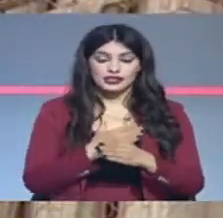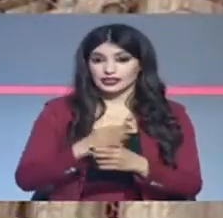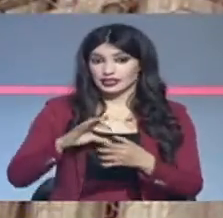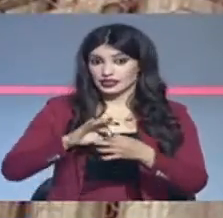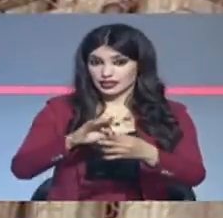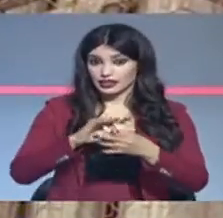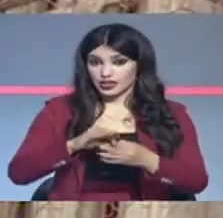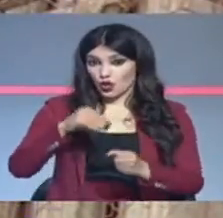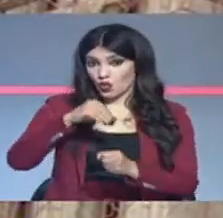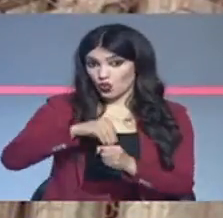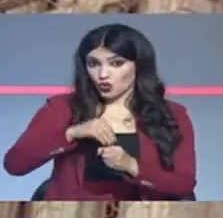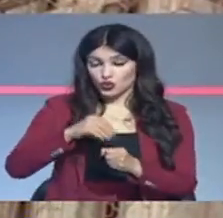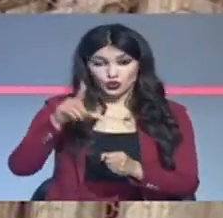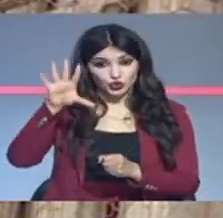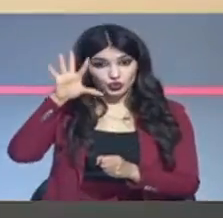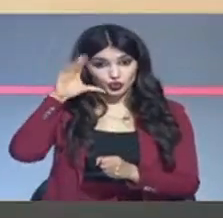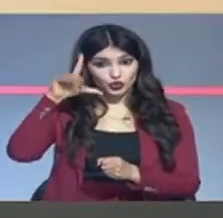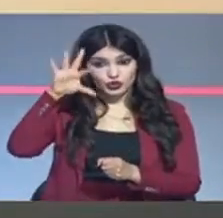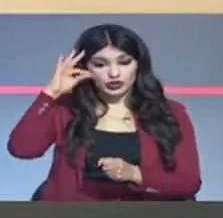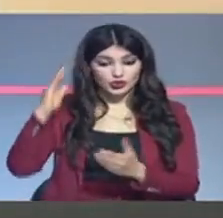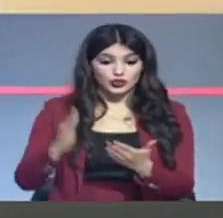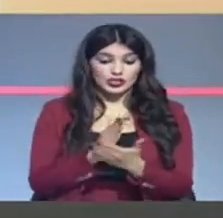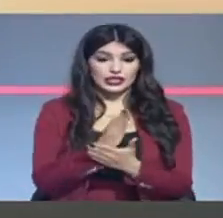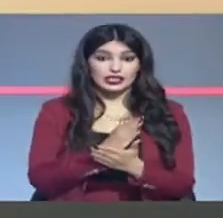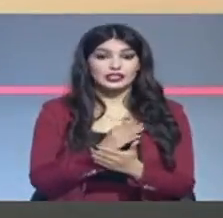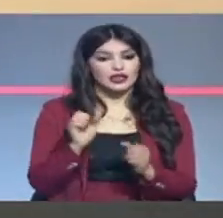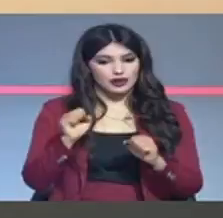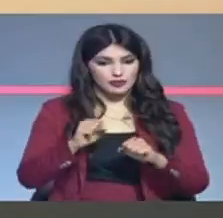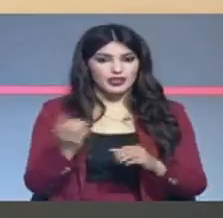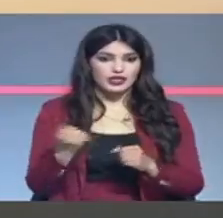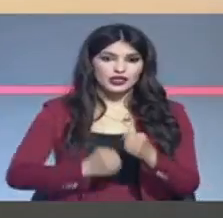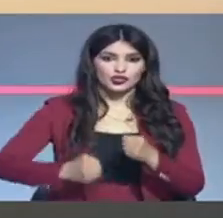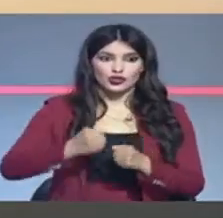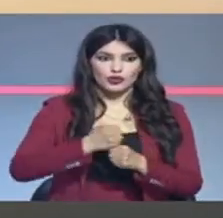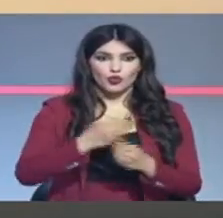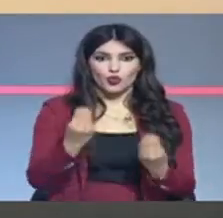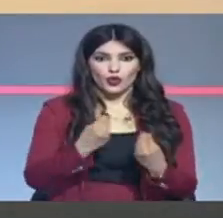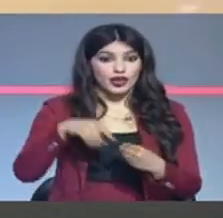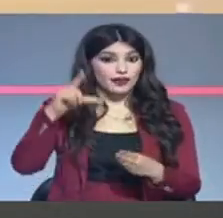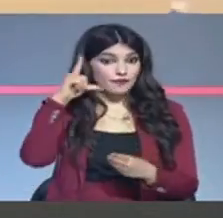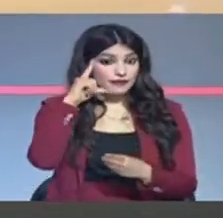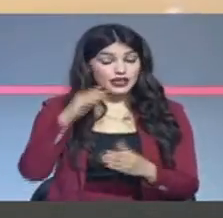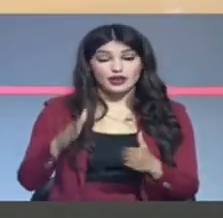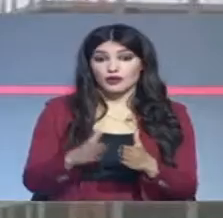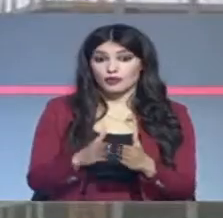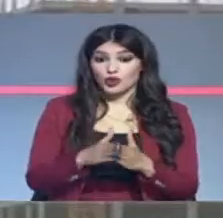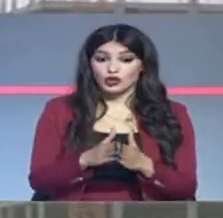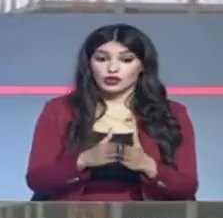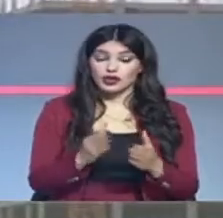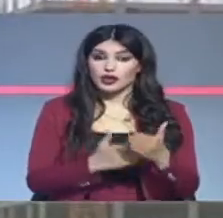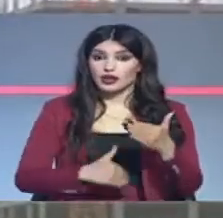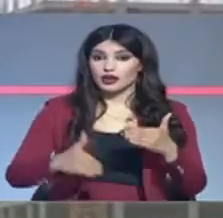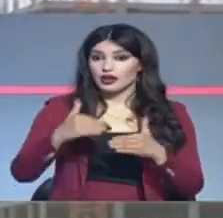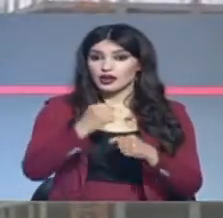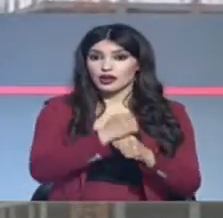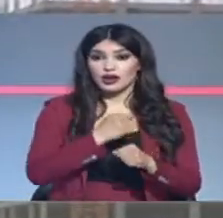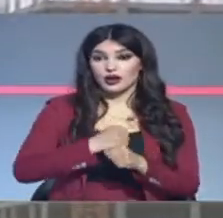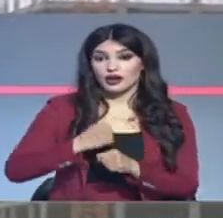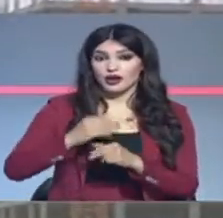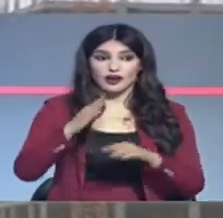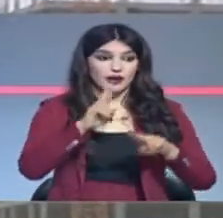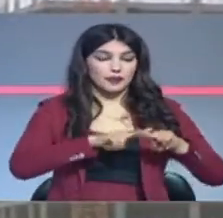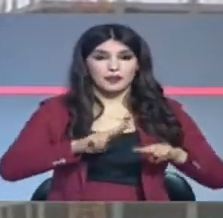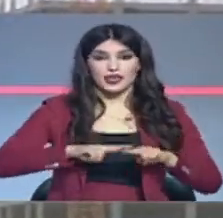التونسيه الليبيه لدراسه المشاريع التي يمكن بحثها وفقا لمتطلبات اعاده الاعمار واولويه